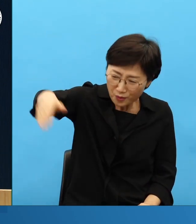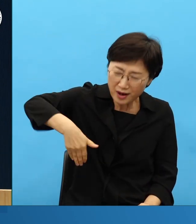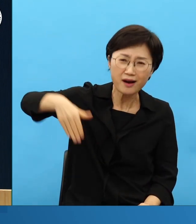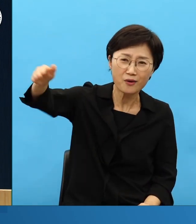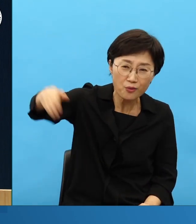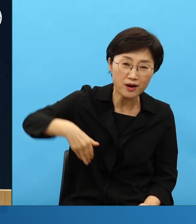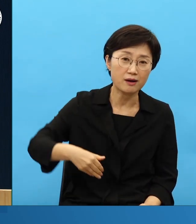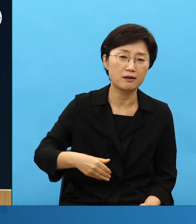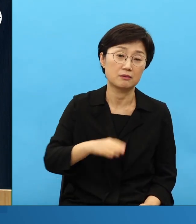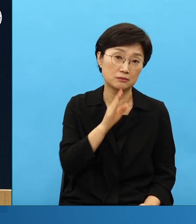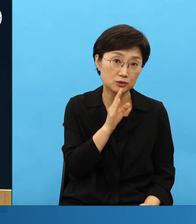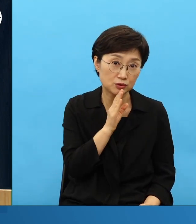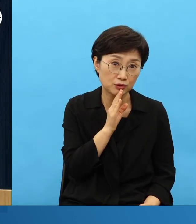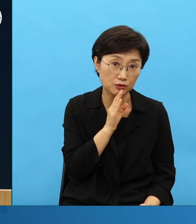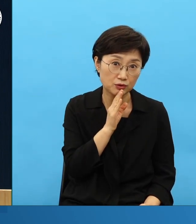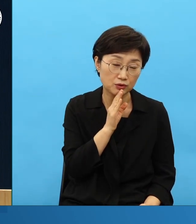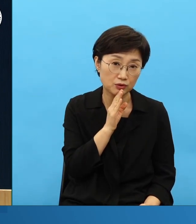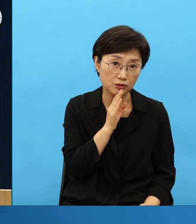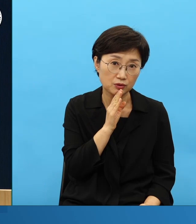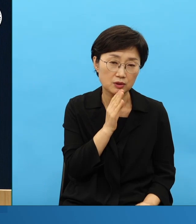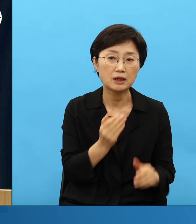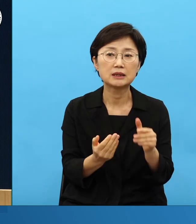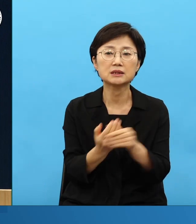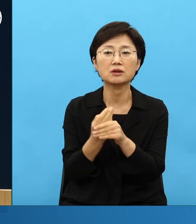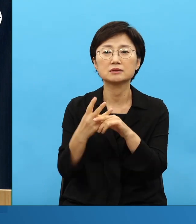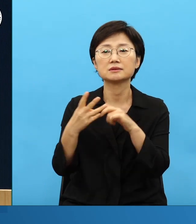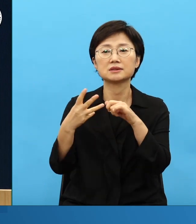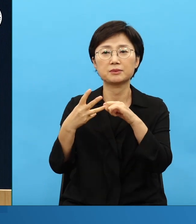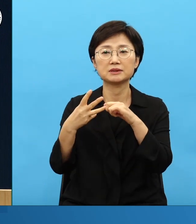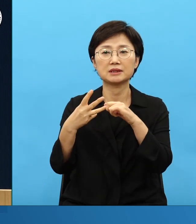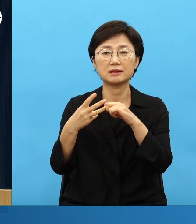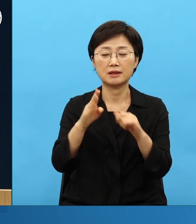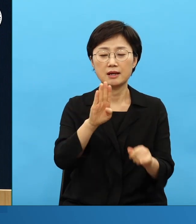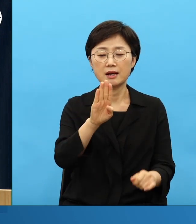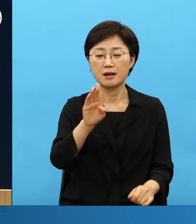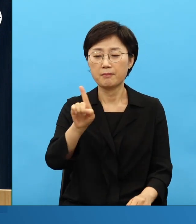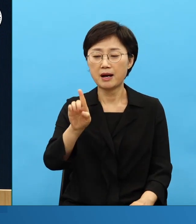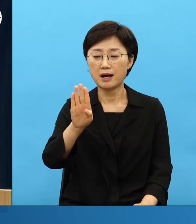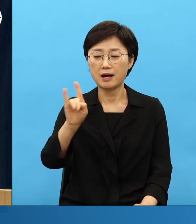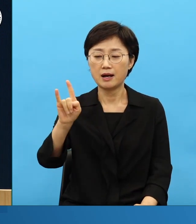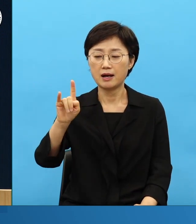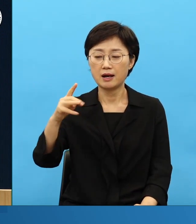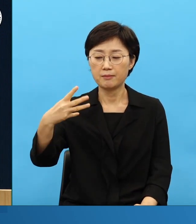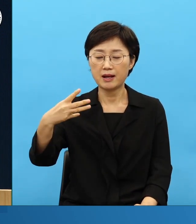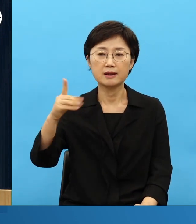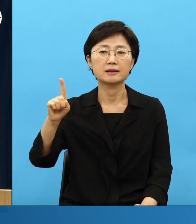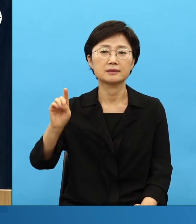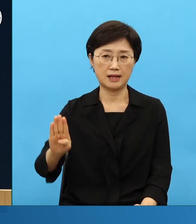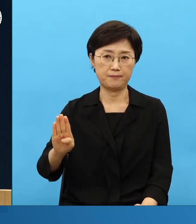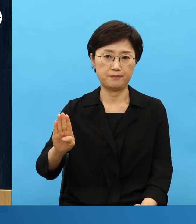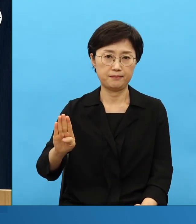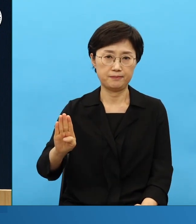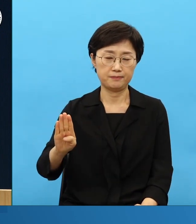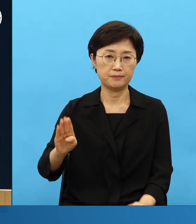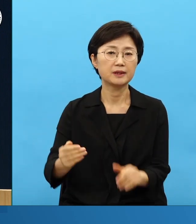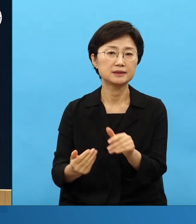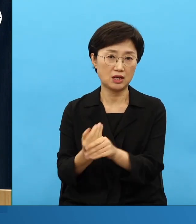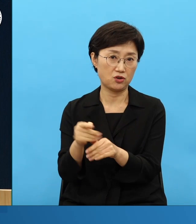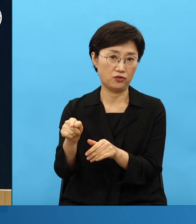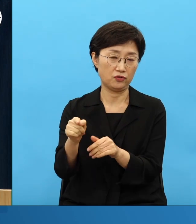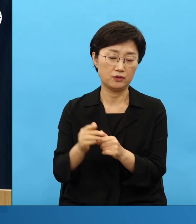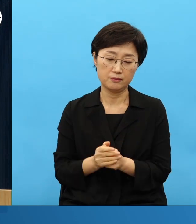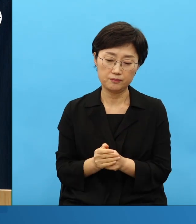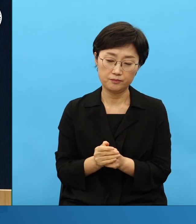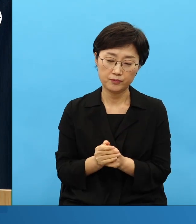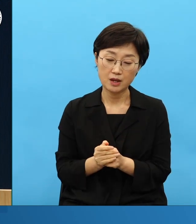않은 사건이 터졌는데 그게 바벨탑 사건입니다. And then we see that it doesn't just end with that. The Tower of Babel incident arises as 하나님을